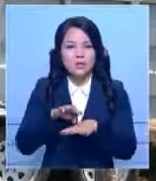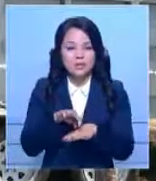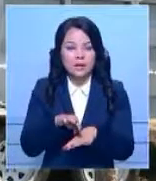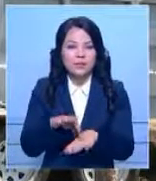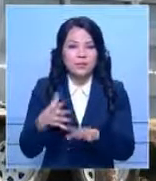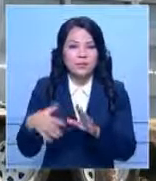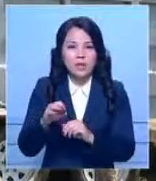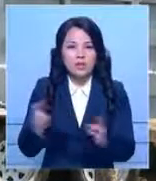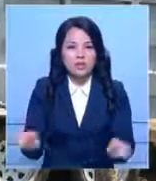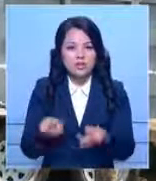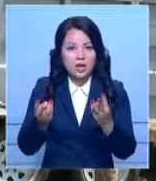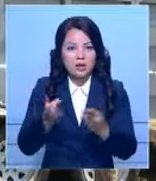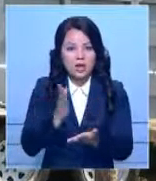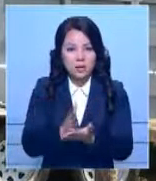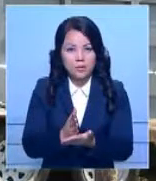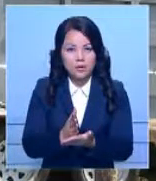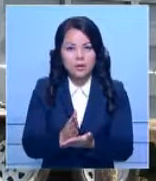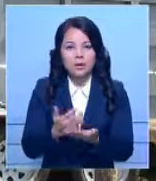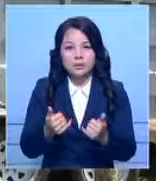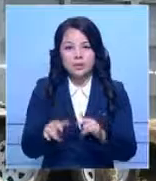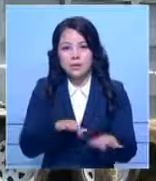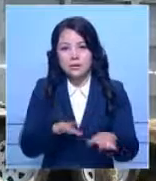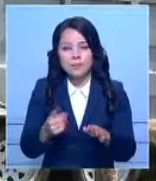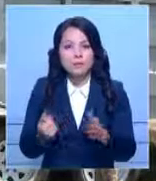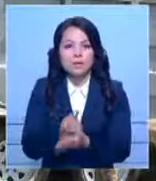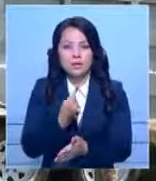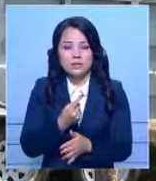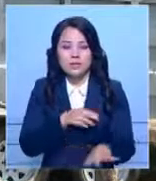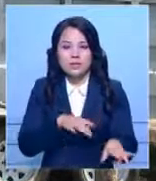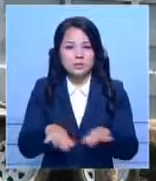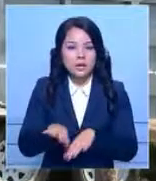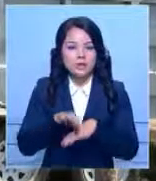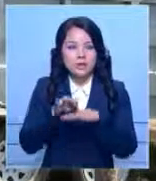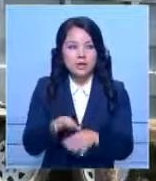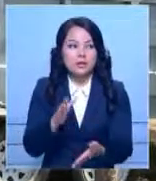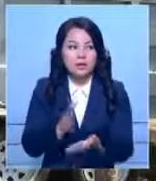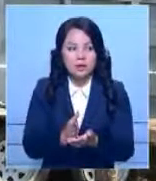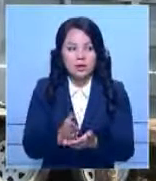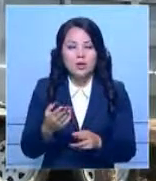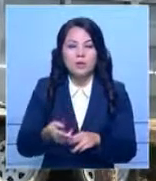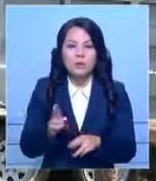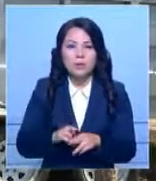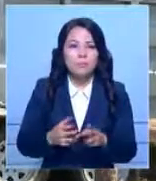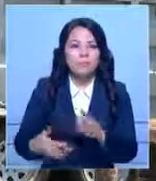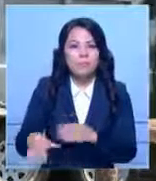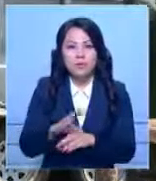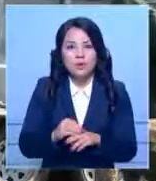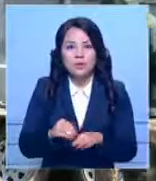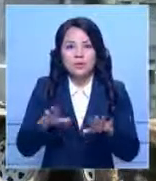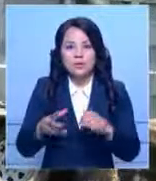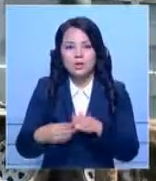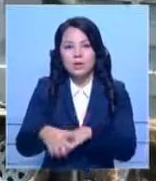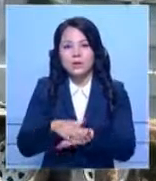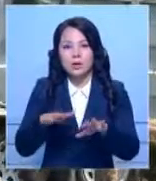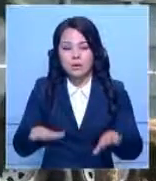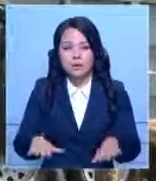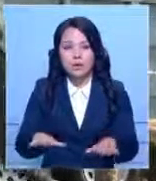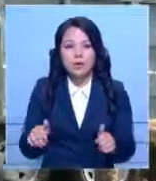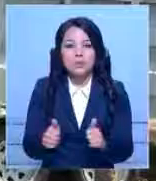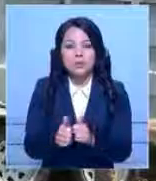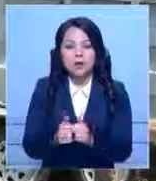біне біздің істеп атқан бірінші шарамыз. Енді бүкіл жерде қазір Ұзын суының